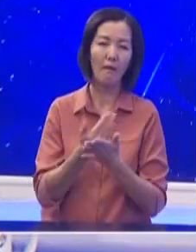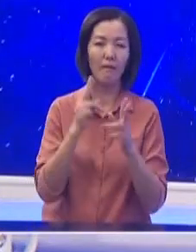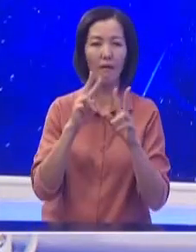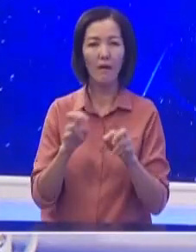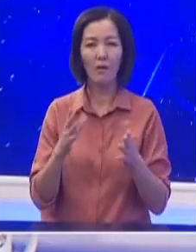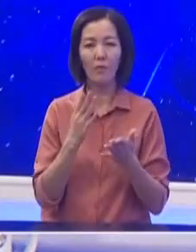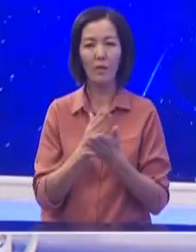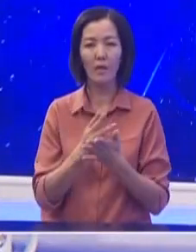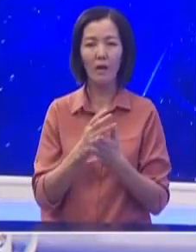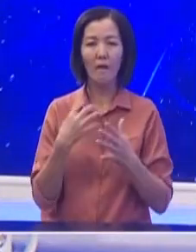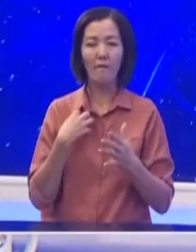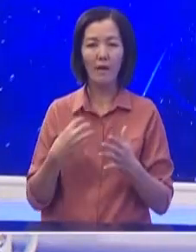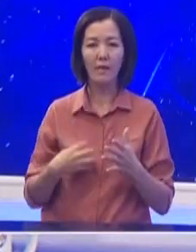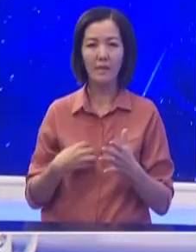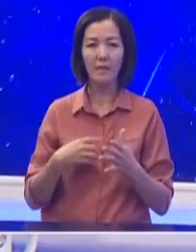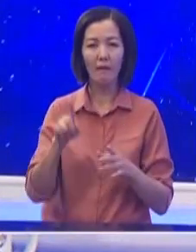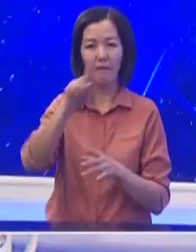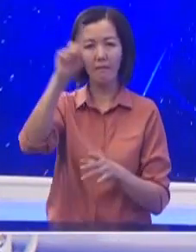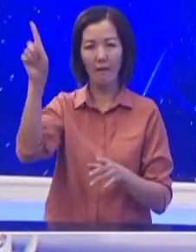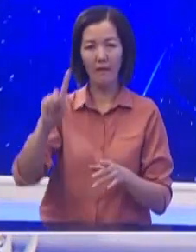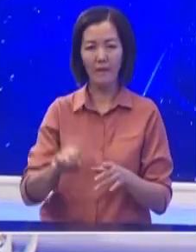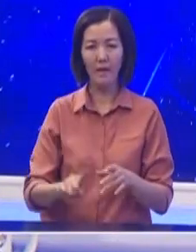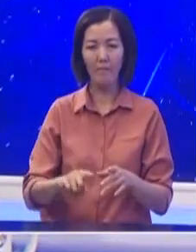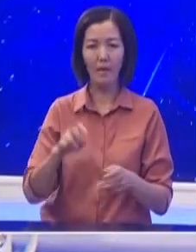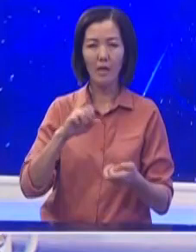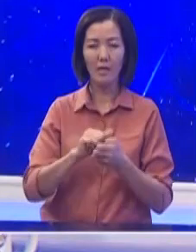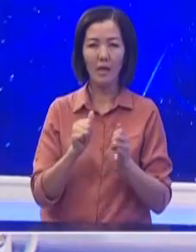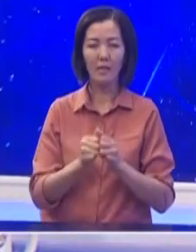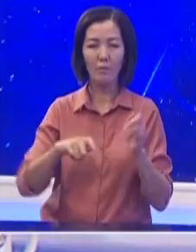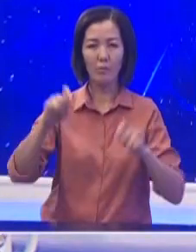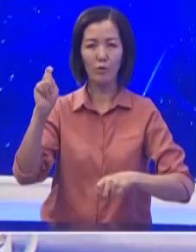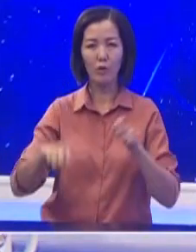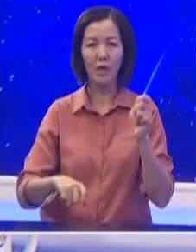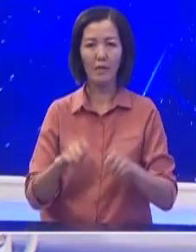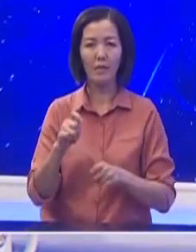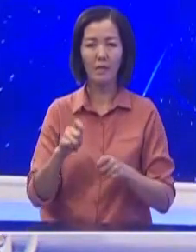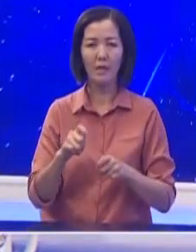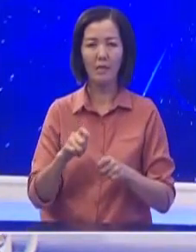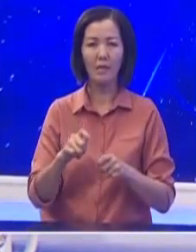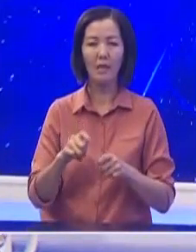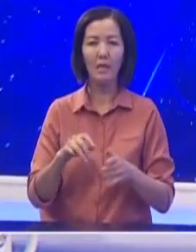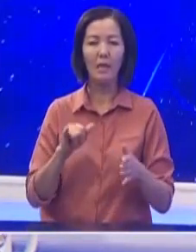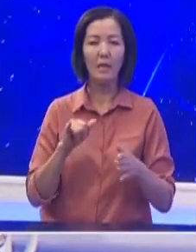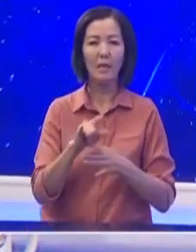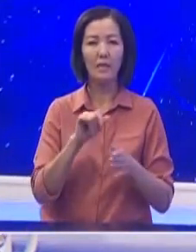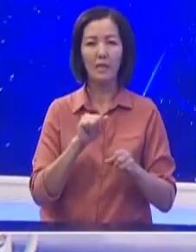Францияда қатты найзағай мен бұршақ салдарынан 15 адам жарақаттанып, егіс алқаптары бүлініп, рейстер кешіктірілді.